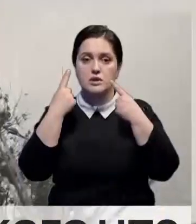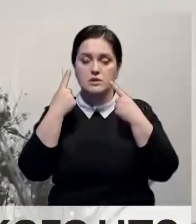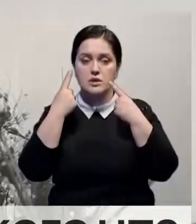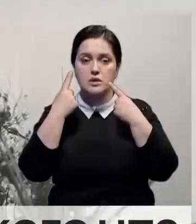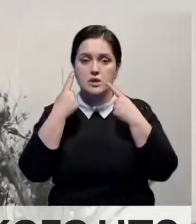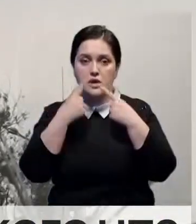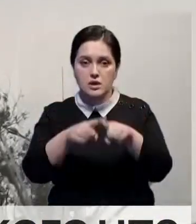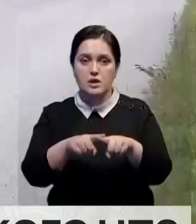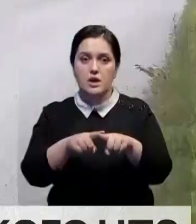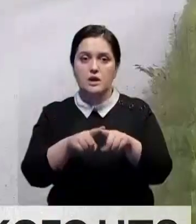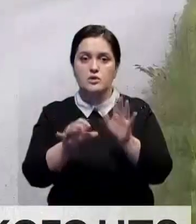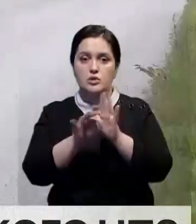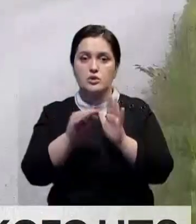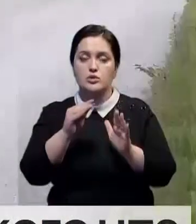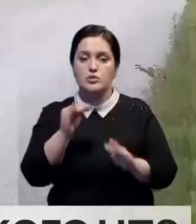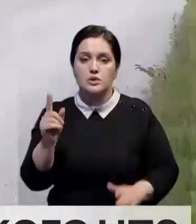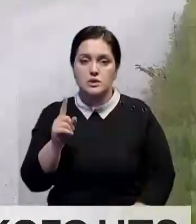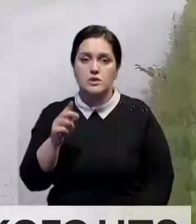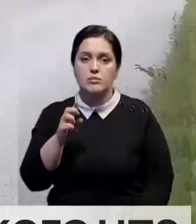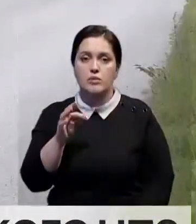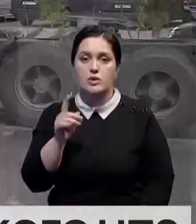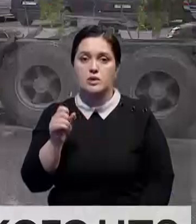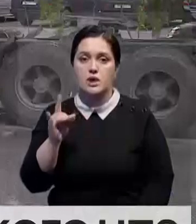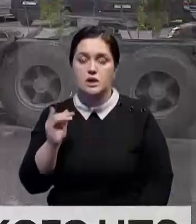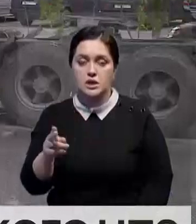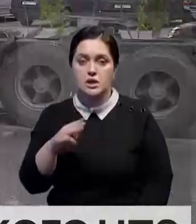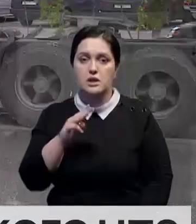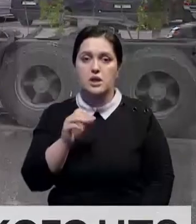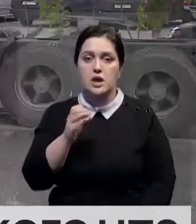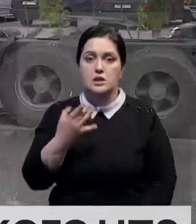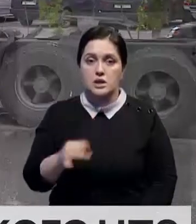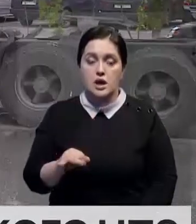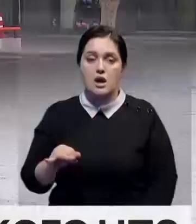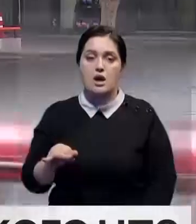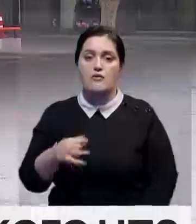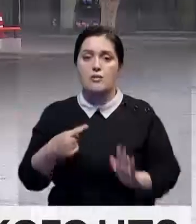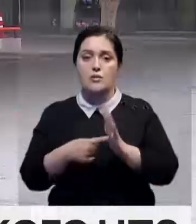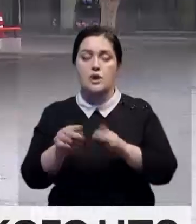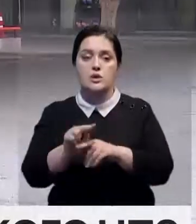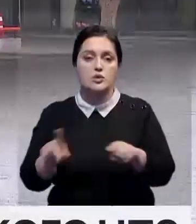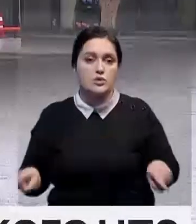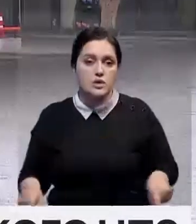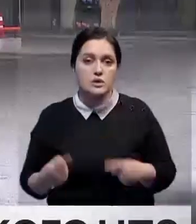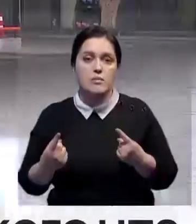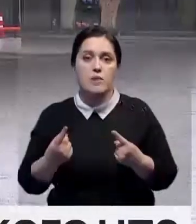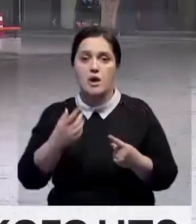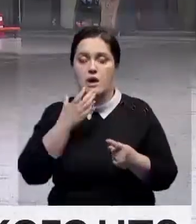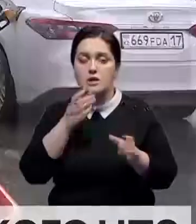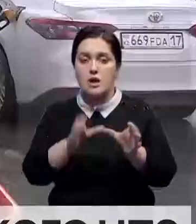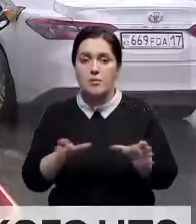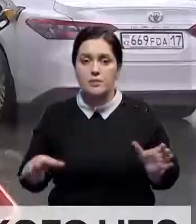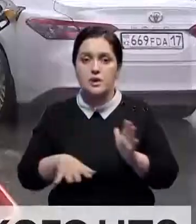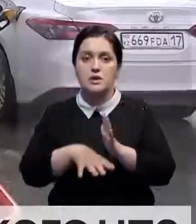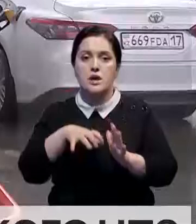инженерной инфраструктуры, индустриальных зон «Жолдос», «Возарак» и «Тасай». Кроме того, обсуждались вопросы реконструкции систем отопления